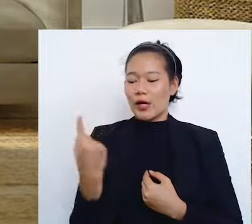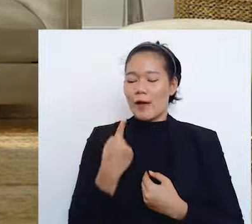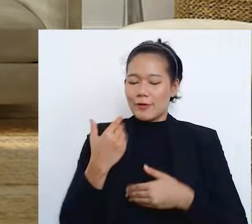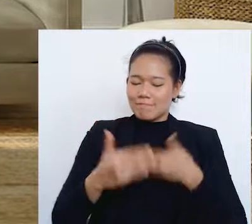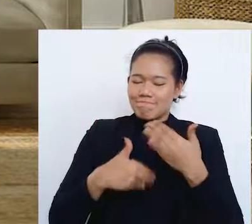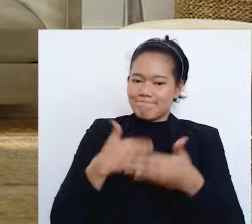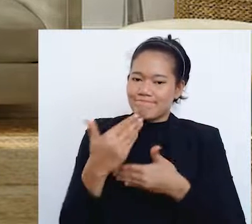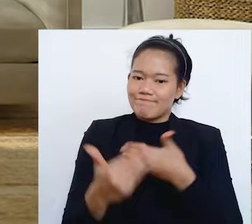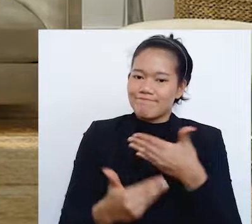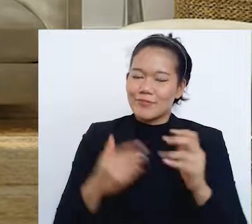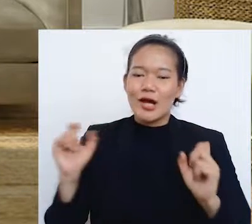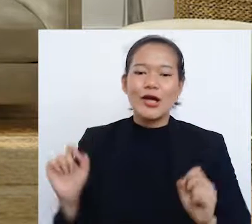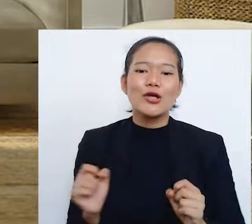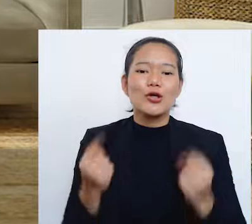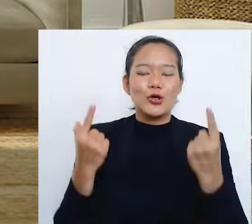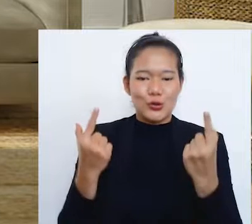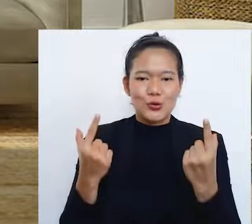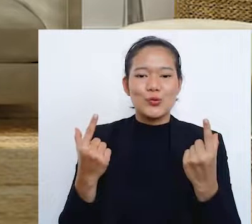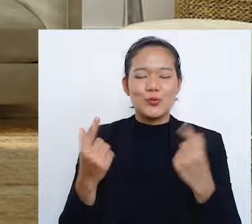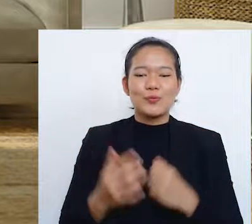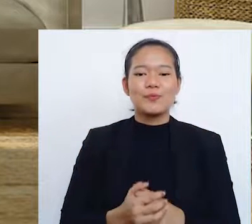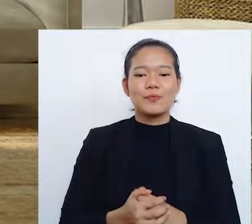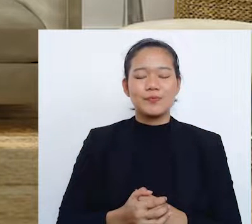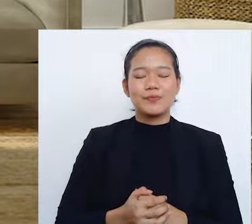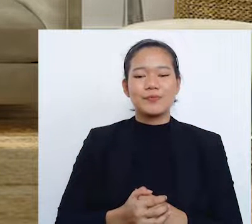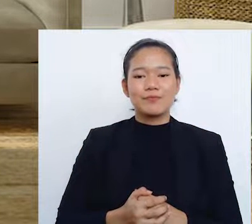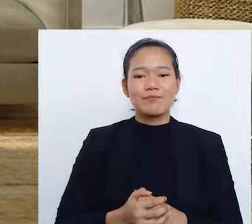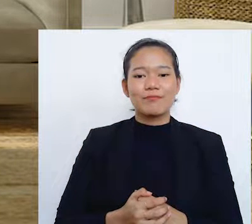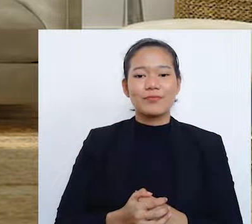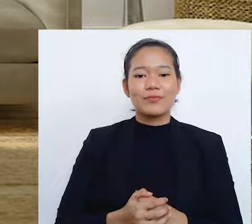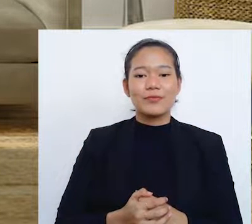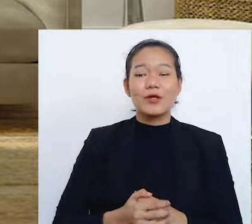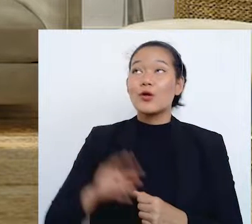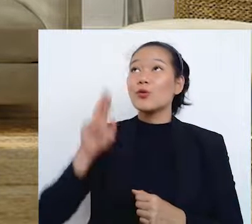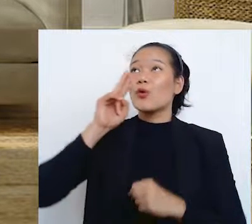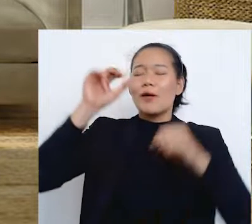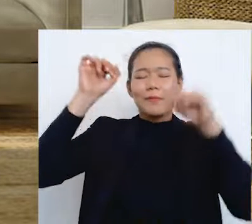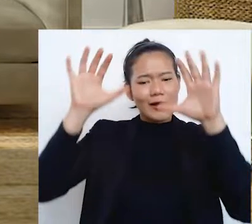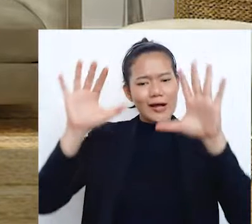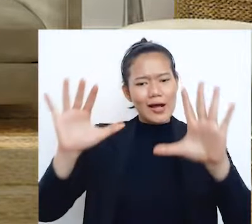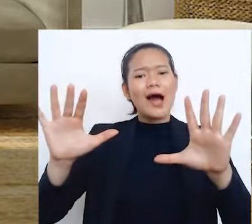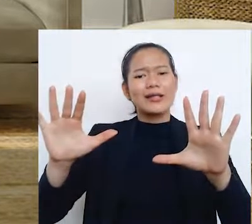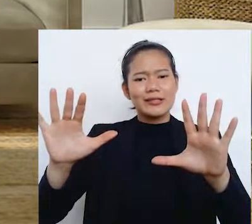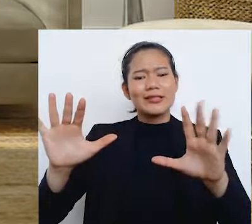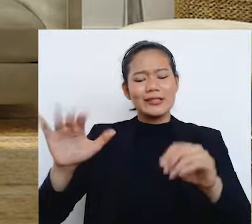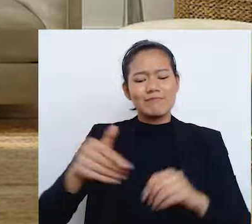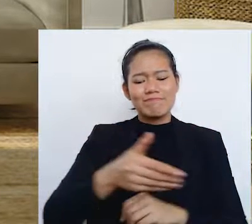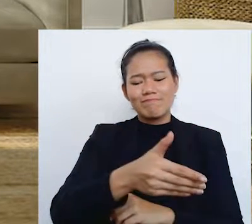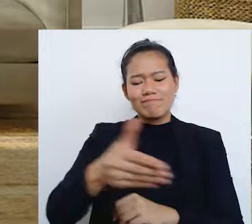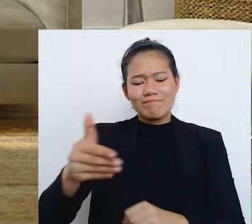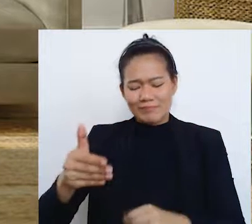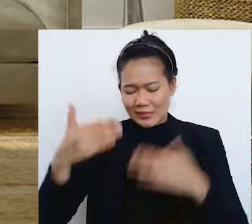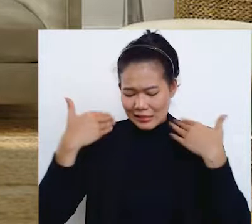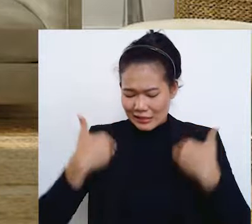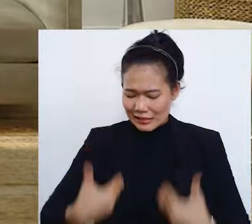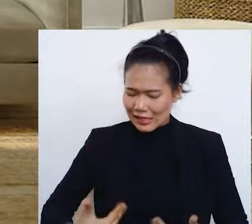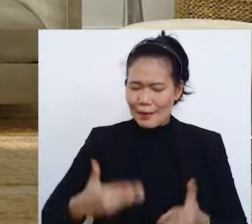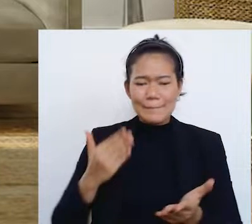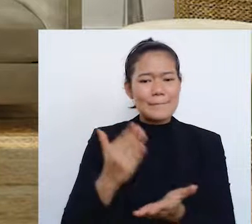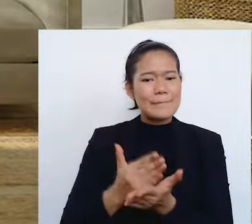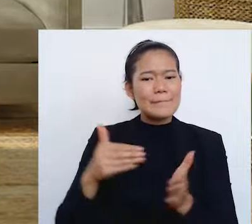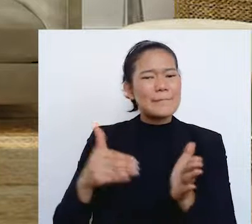kami melanjutkan kehidupan kami. Berkati hamba-Mu di dalam